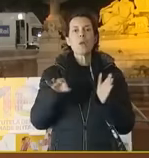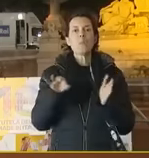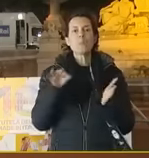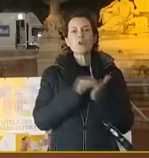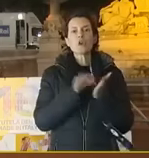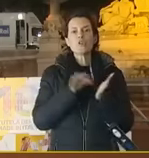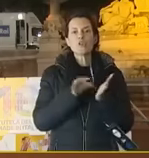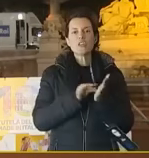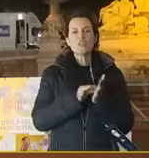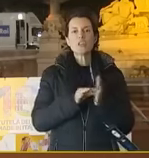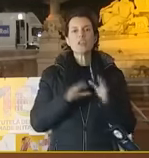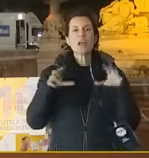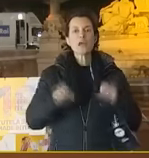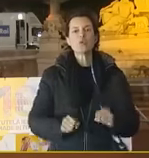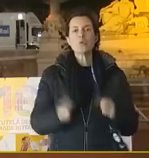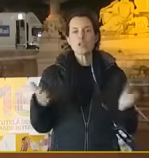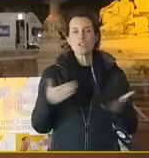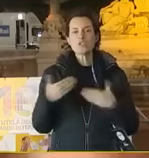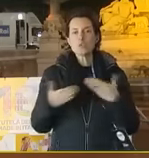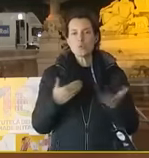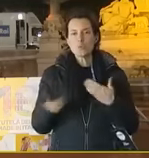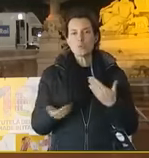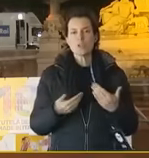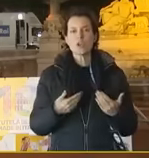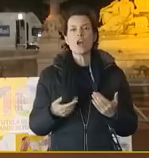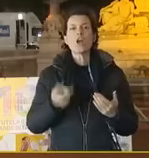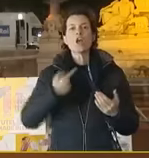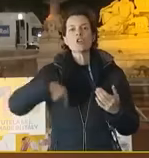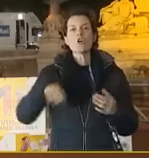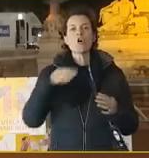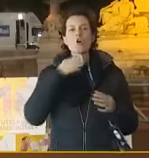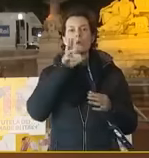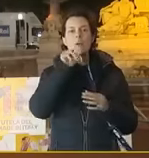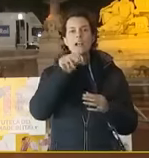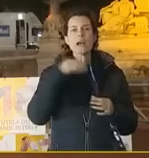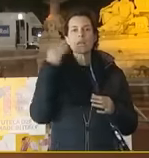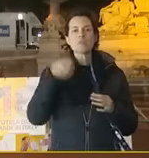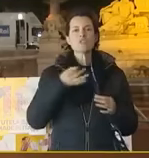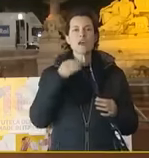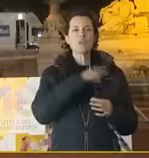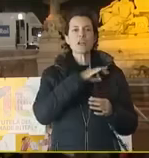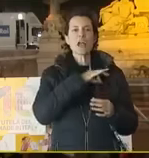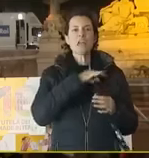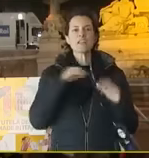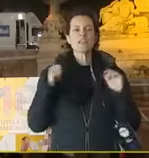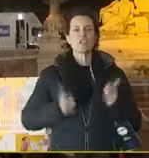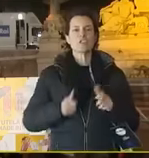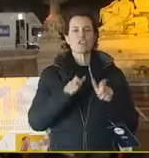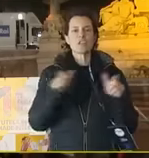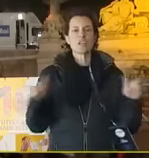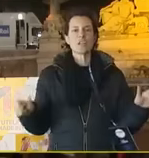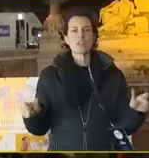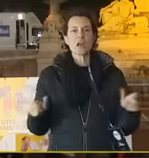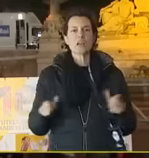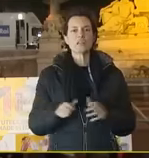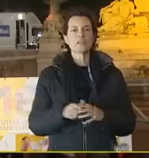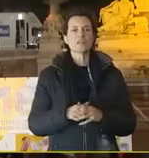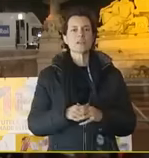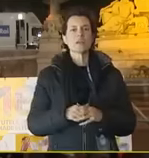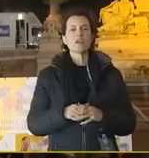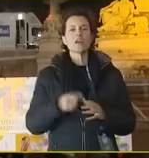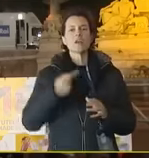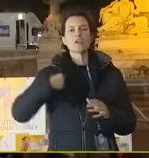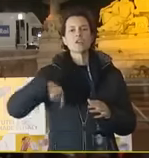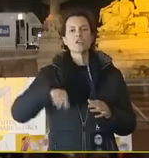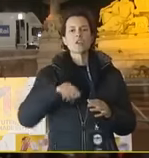immediatamente? Ve lo immaginate? Parliamo sempre del reddito di cittadinanza, parliamo del taglio agli sprechi, parliamo di dare